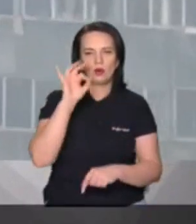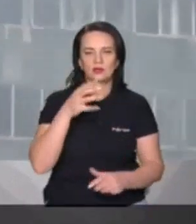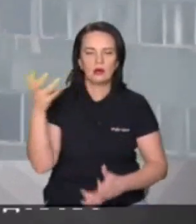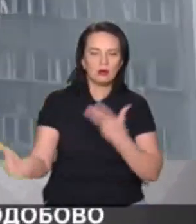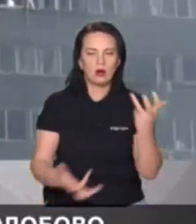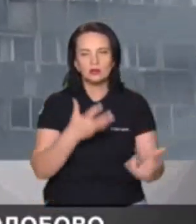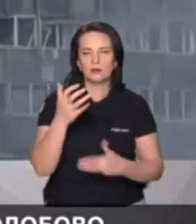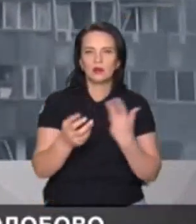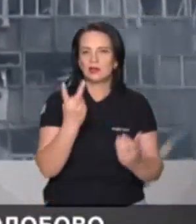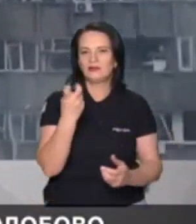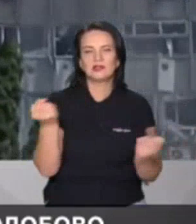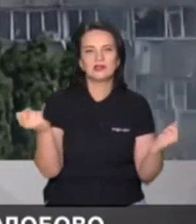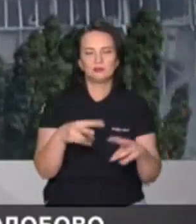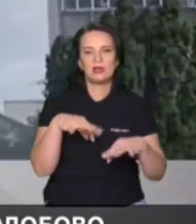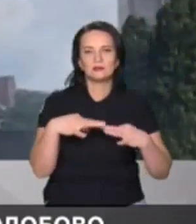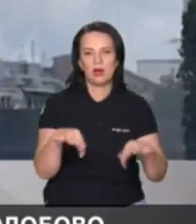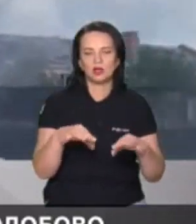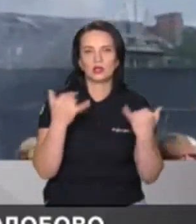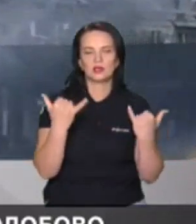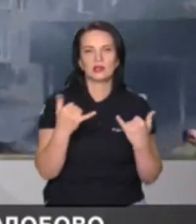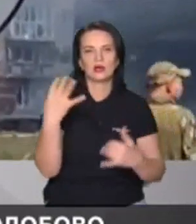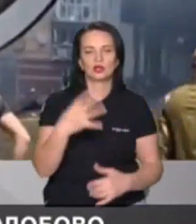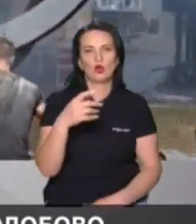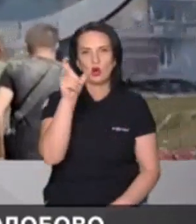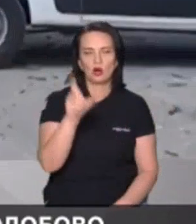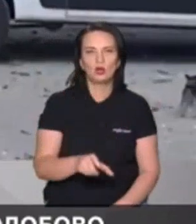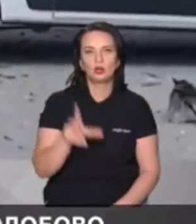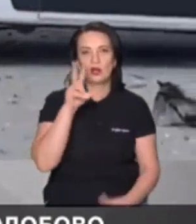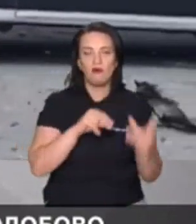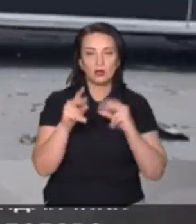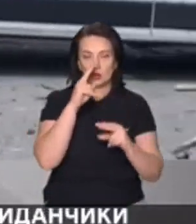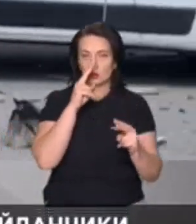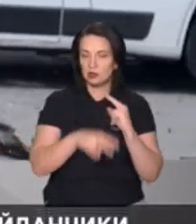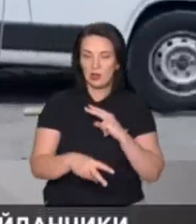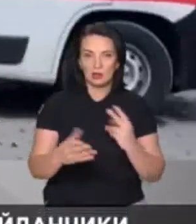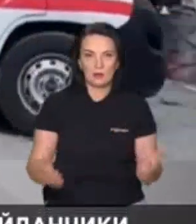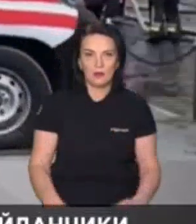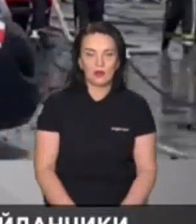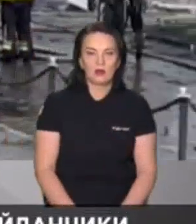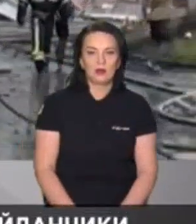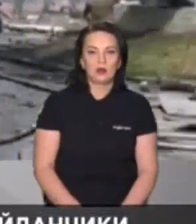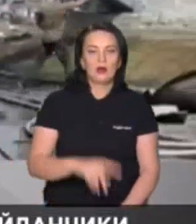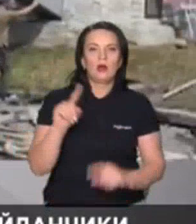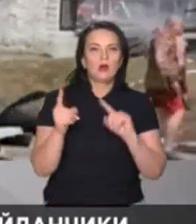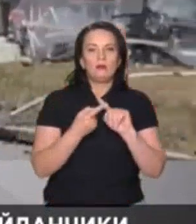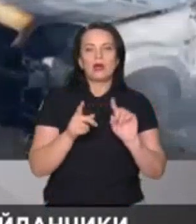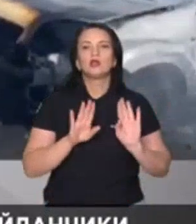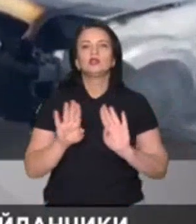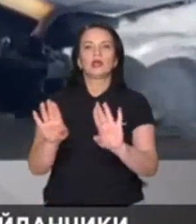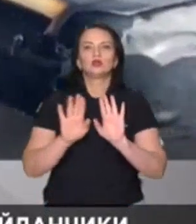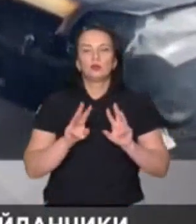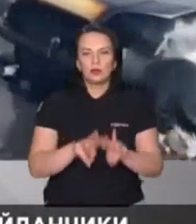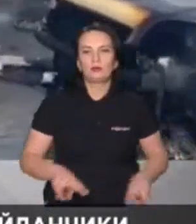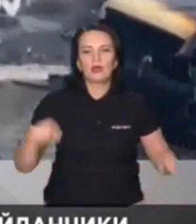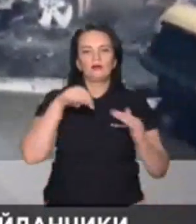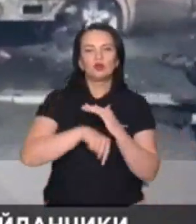розбирають понад 200 спецмашин. Зараз понад 40 людей вважаються зниклими безвісти. Перший заступник міністра внутрішніх